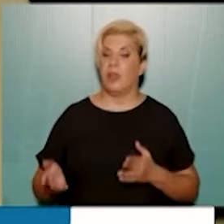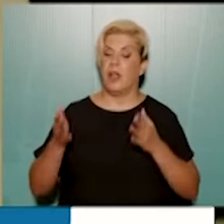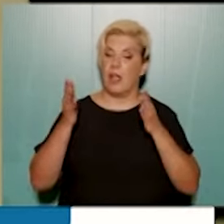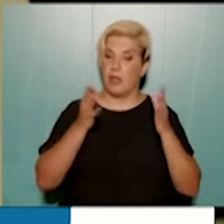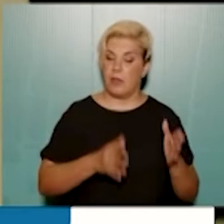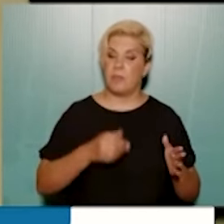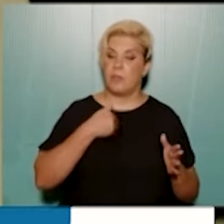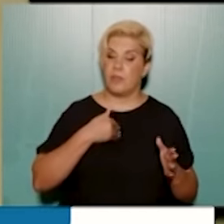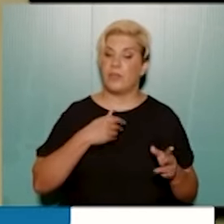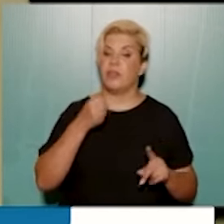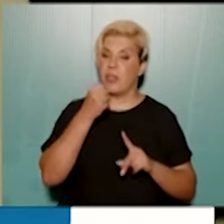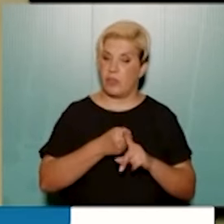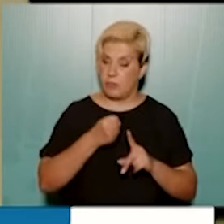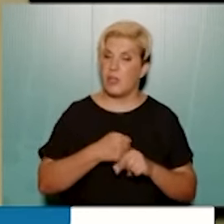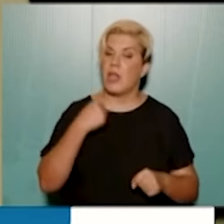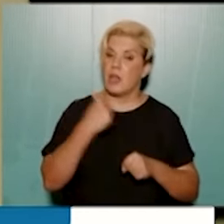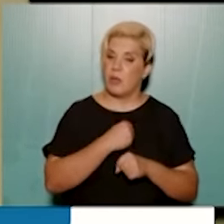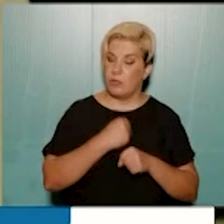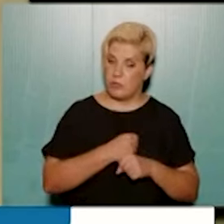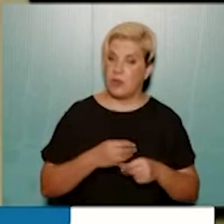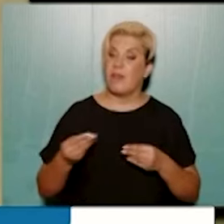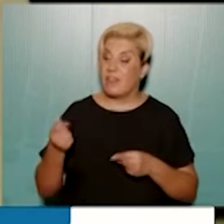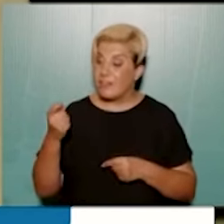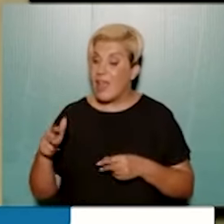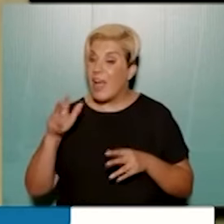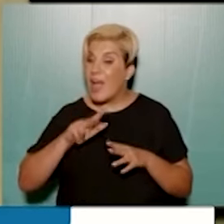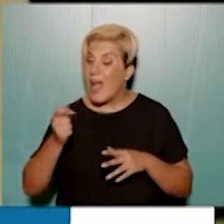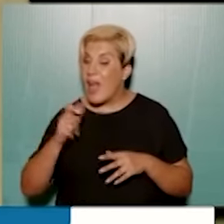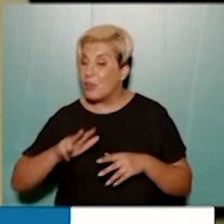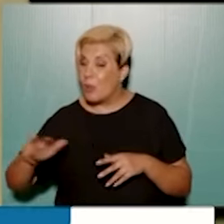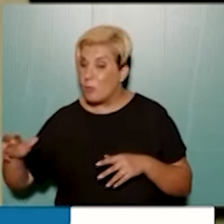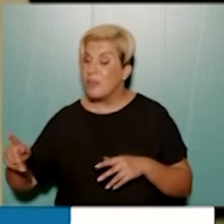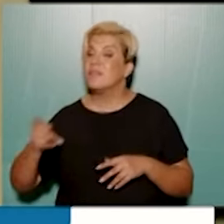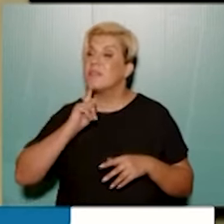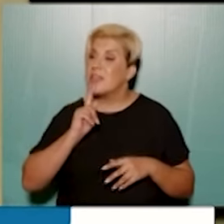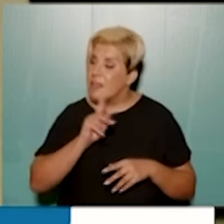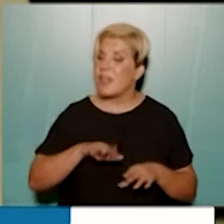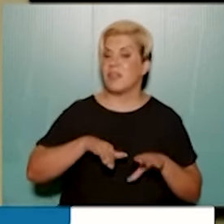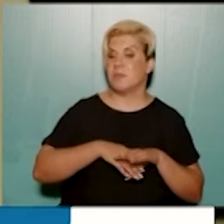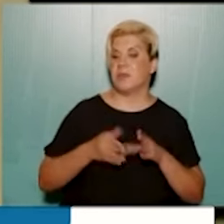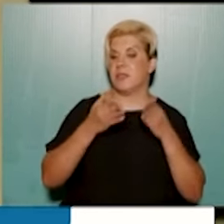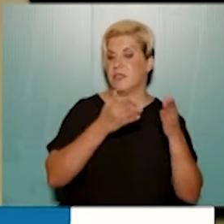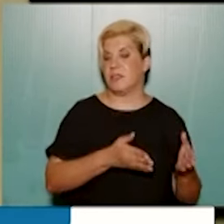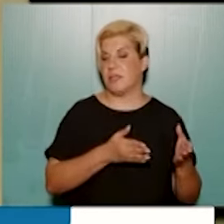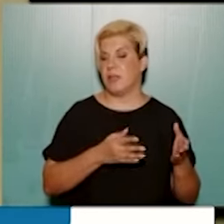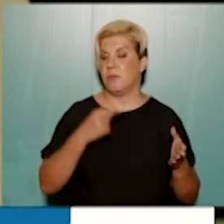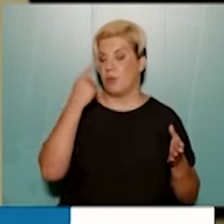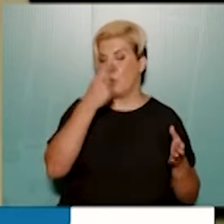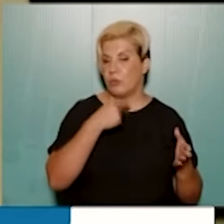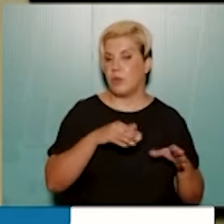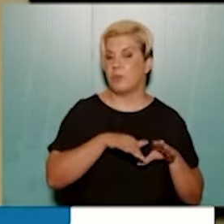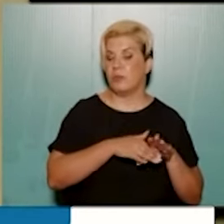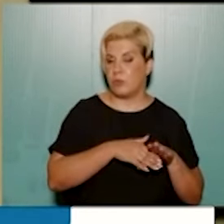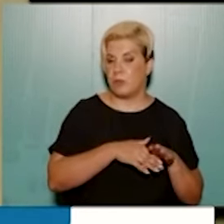που διεκδικούμε εμείς και οι εργαζόμενοι, να διατεθούν αυτά τα εκατομμύρια στην ίδια την υπηρεσία της καθαριότητας, για προσωπικό, για